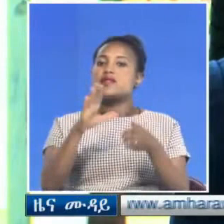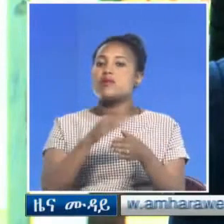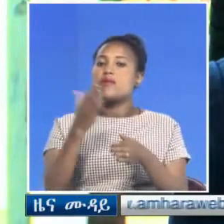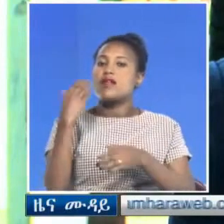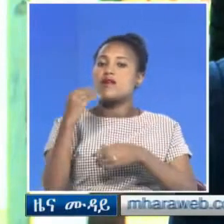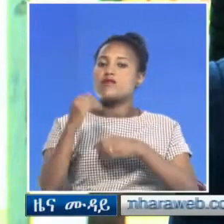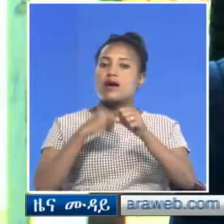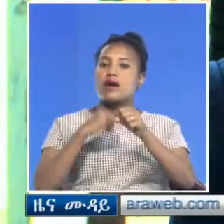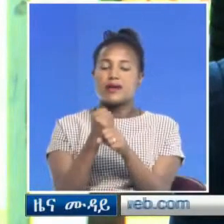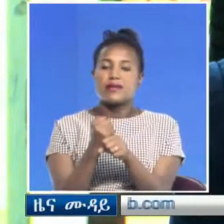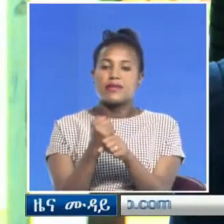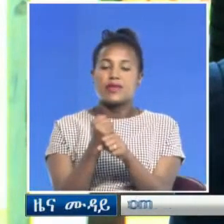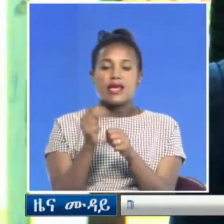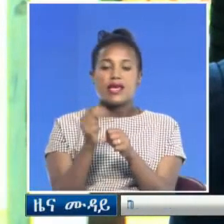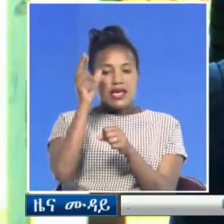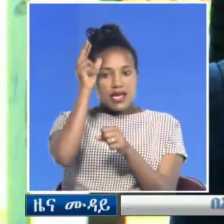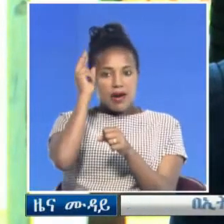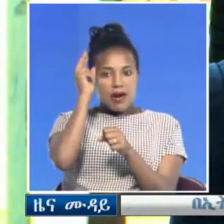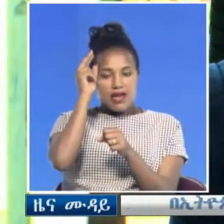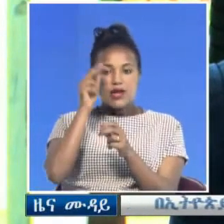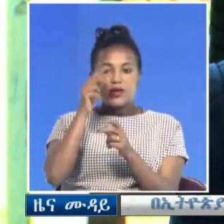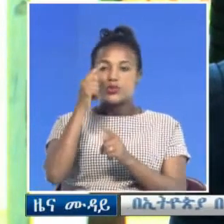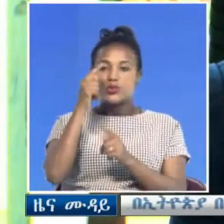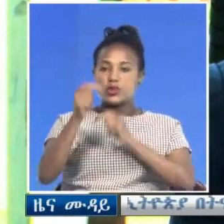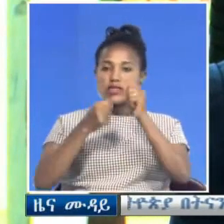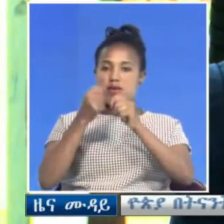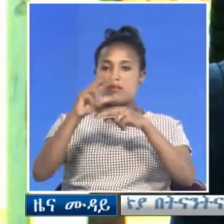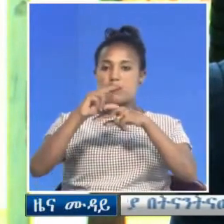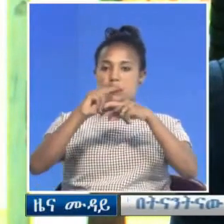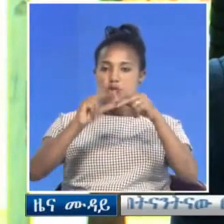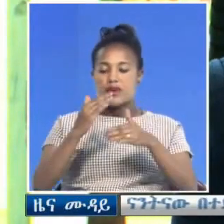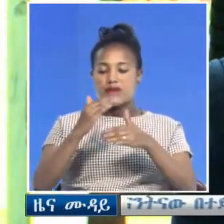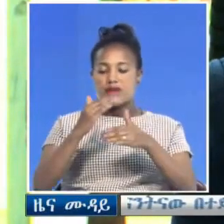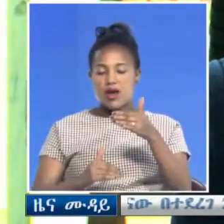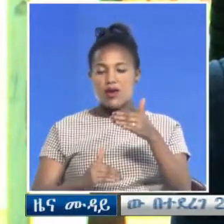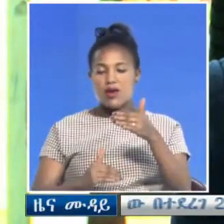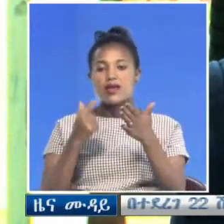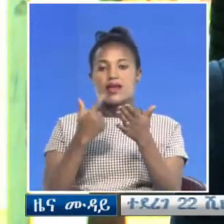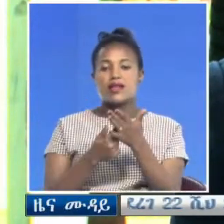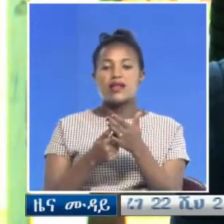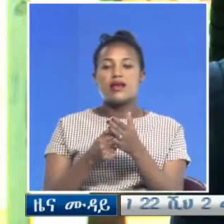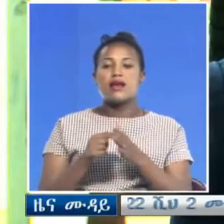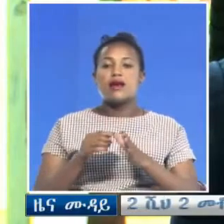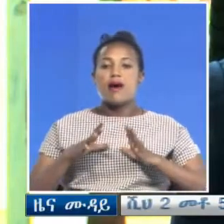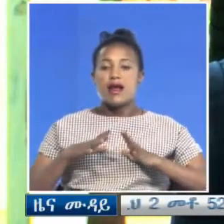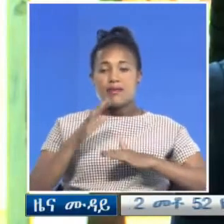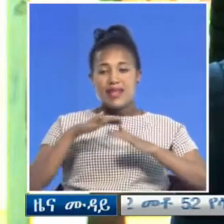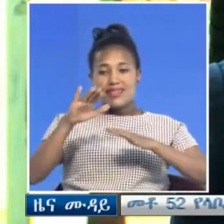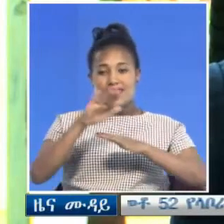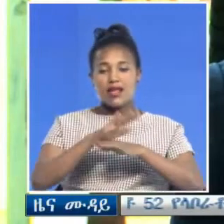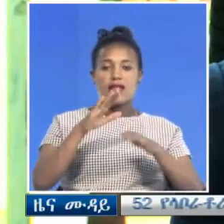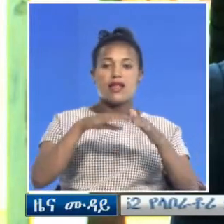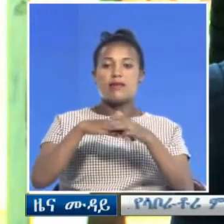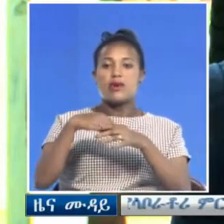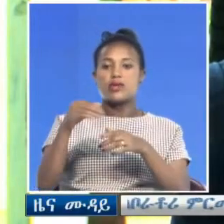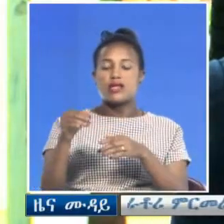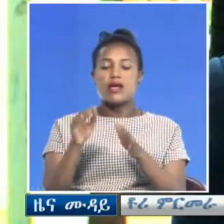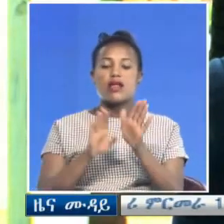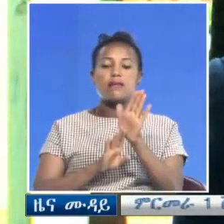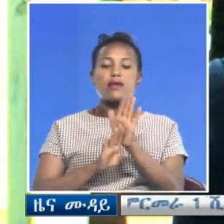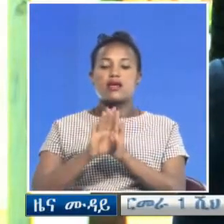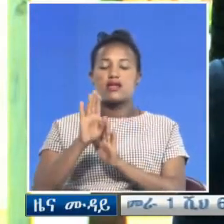ባለፉት ዓመታት የባህልና ቱሪዝም ቢሮ እና በየደረጃው ያለው መዋቅር ይህንን ባህል የበለጠ ለማውጣት ለማጉላትና